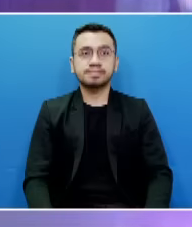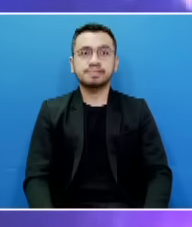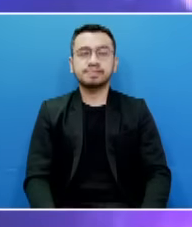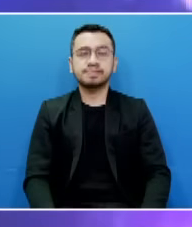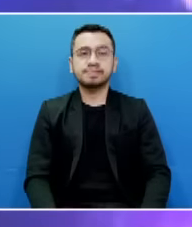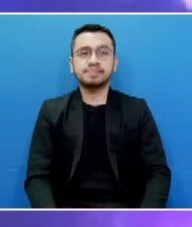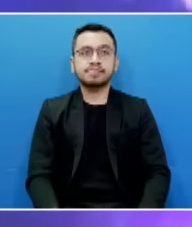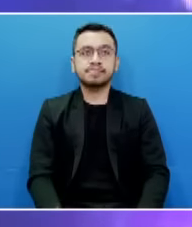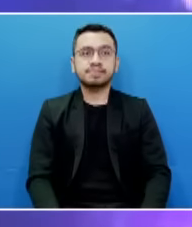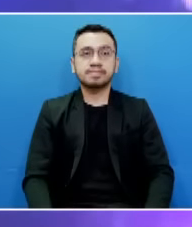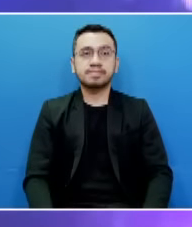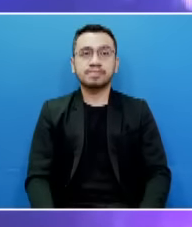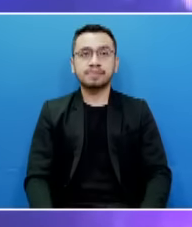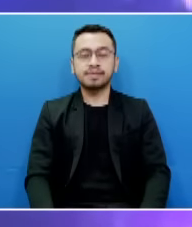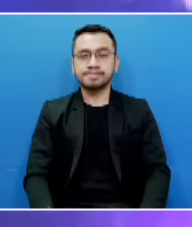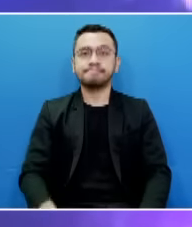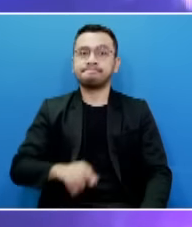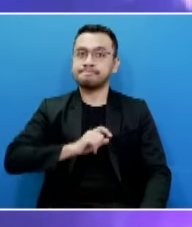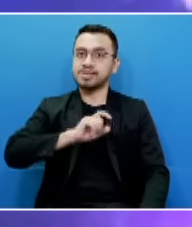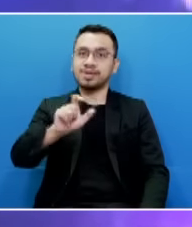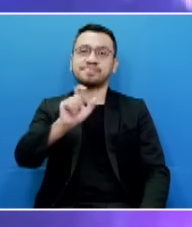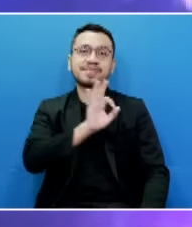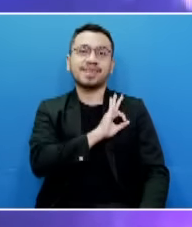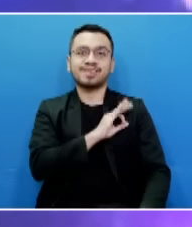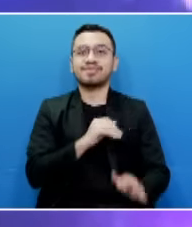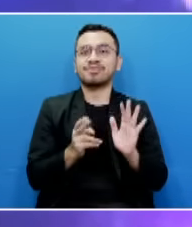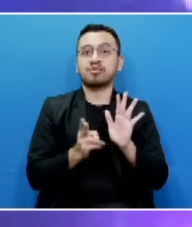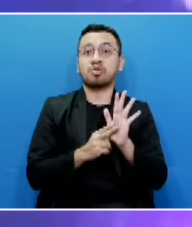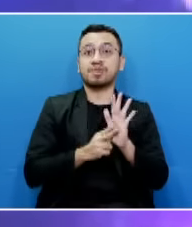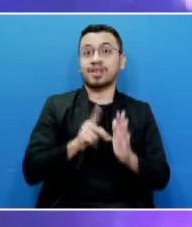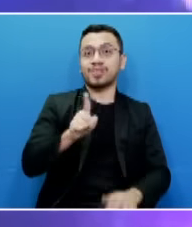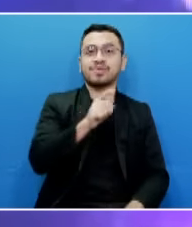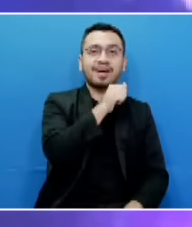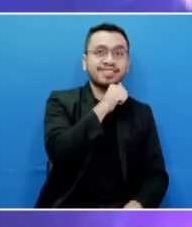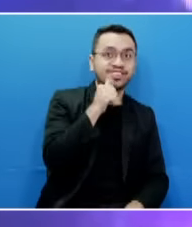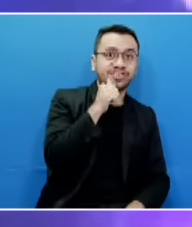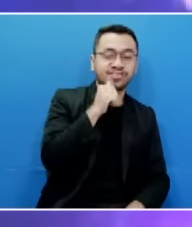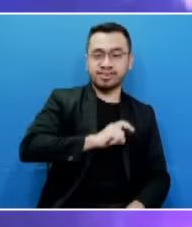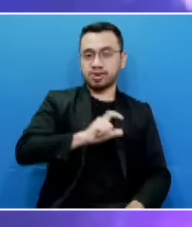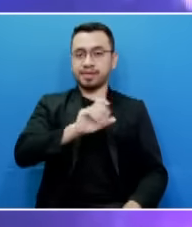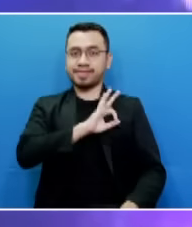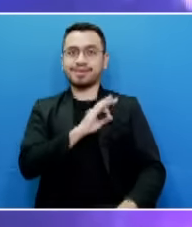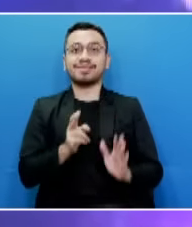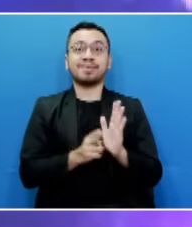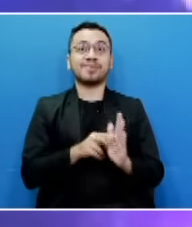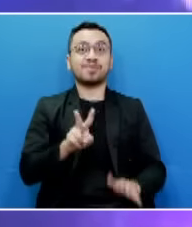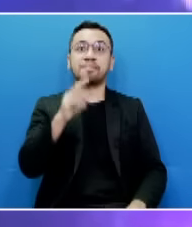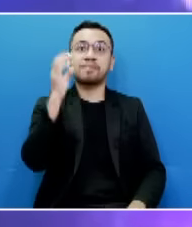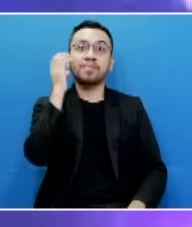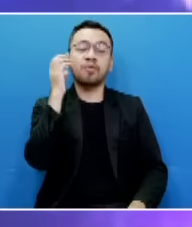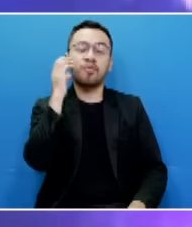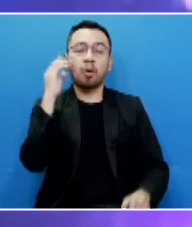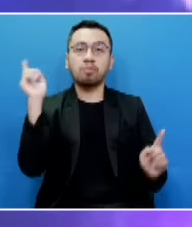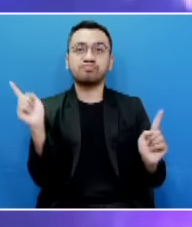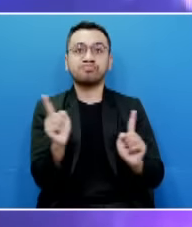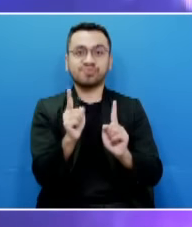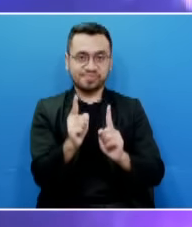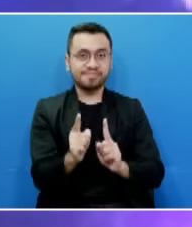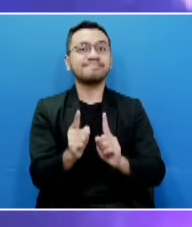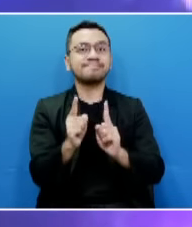liputan ya Saudara capres nomor urutised danaes Nor urut Subianto tampak mesra dan saling